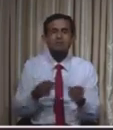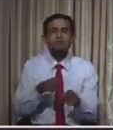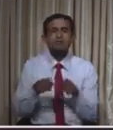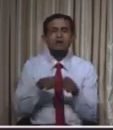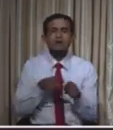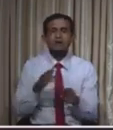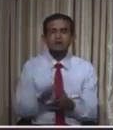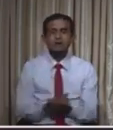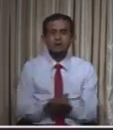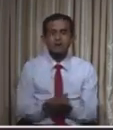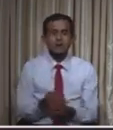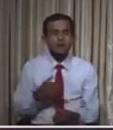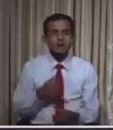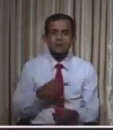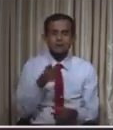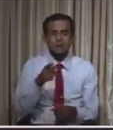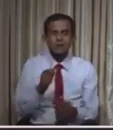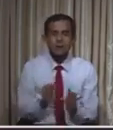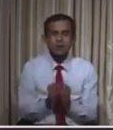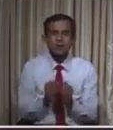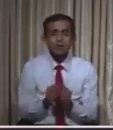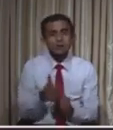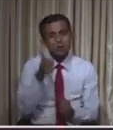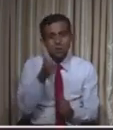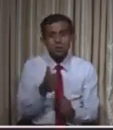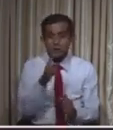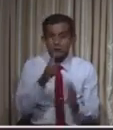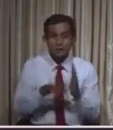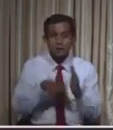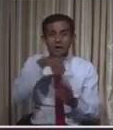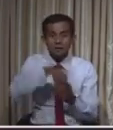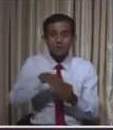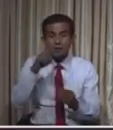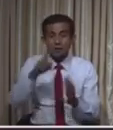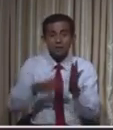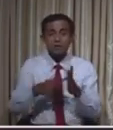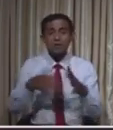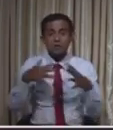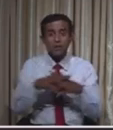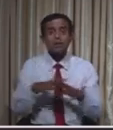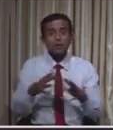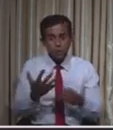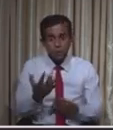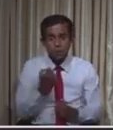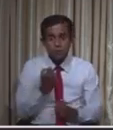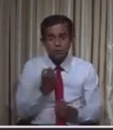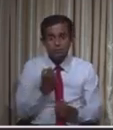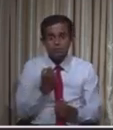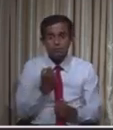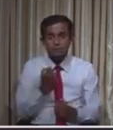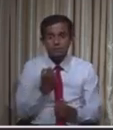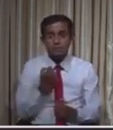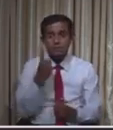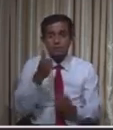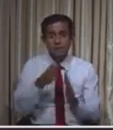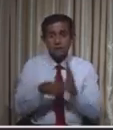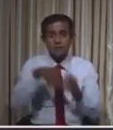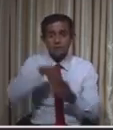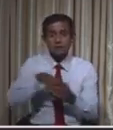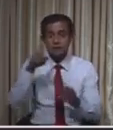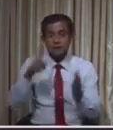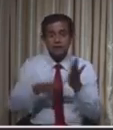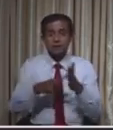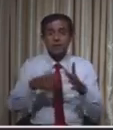පත් වෙන්නේ. අපි මේකට එකඟයි. මේක හොඳ දෙයක්. එක රටක් තුල එක නීතියක් තිබිය යුතුයි. හැබැයි එක රටක් තුල එක